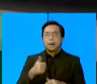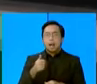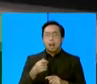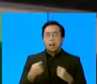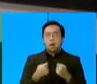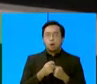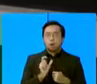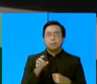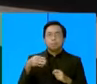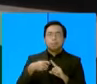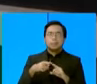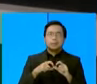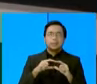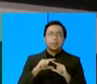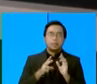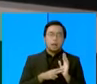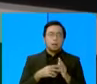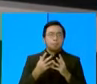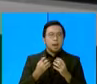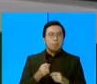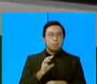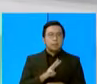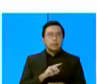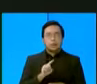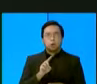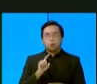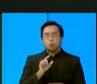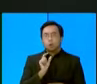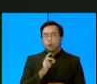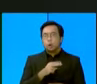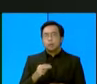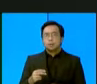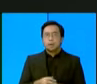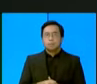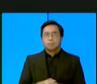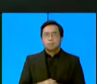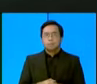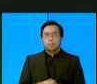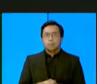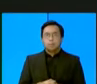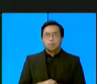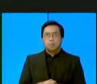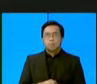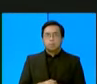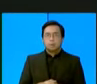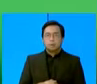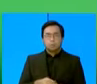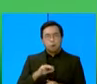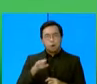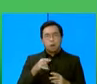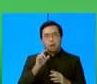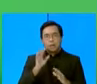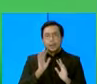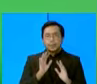nanti. Insya Allah 3-1 buat Indonesia. 3-1 ya. Para orang tua punggawa timnas malam nanti juga